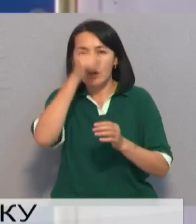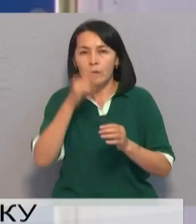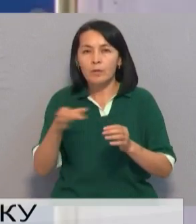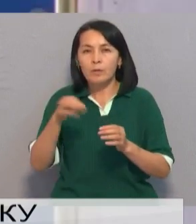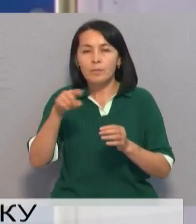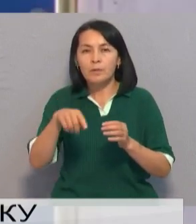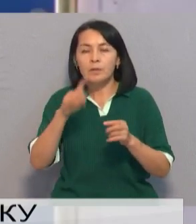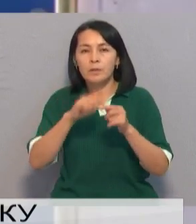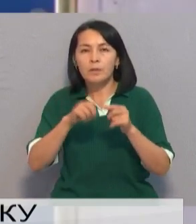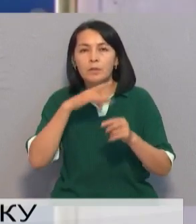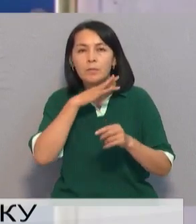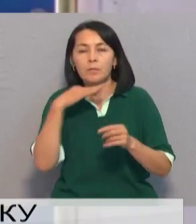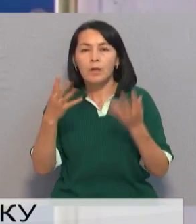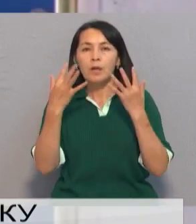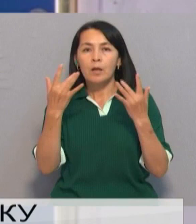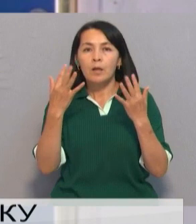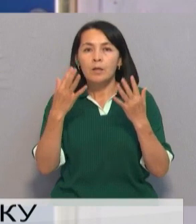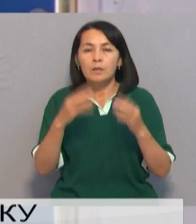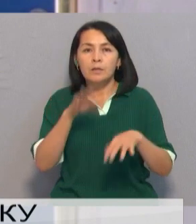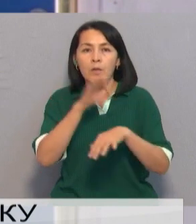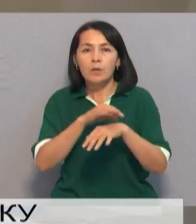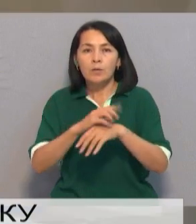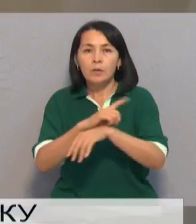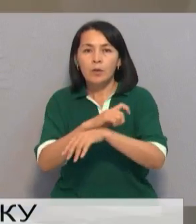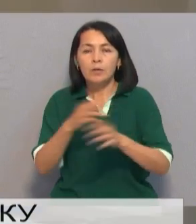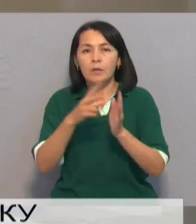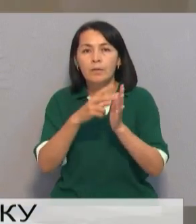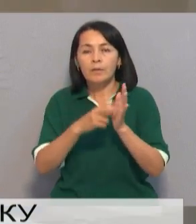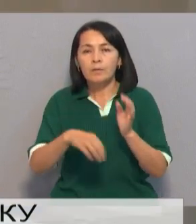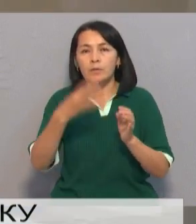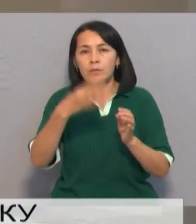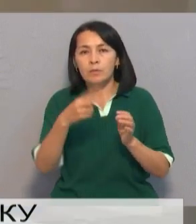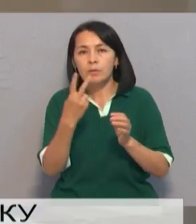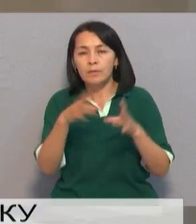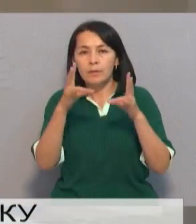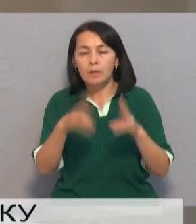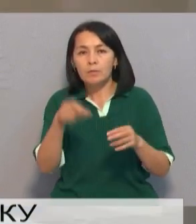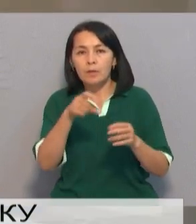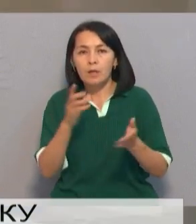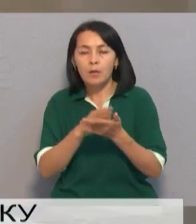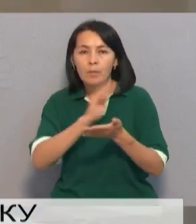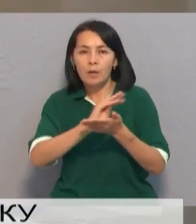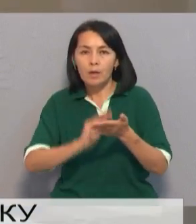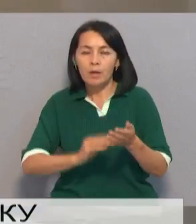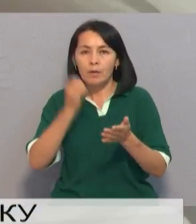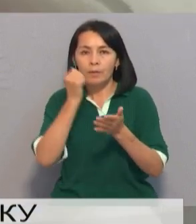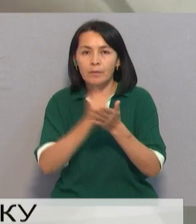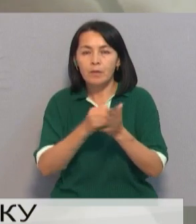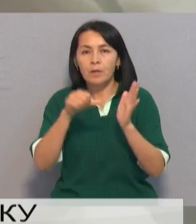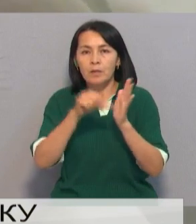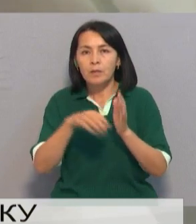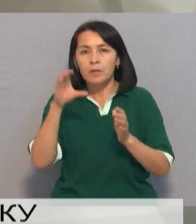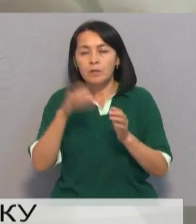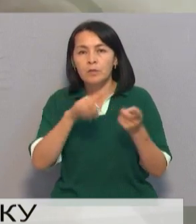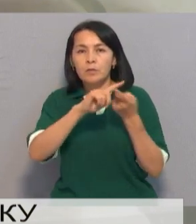регионе резко увеличилось количество обращений от укусов клещей – 842 пострадавших. Зарегистрировано и подтверждено 6